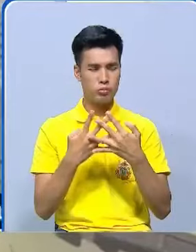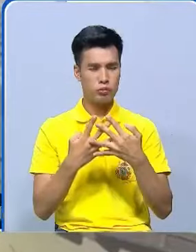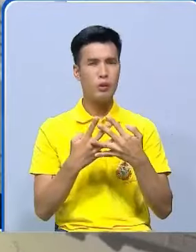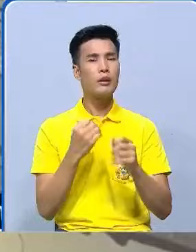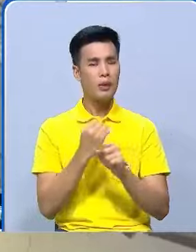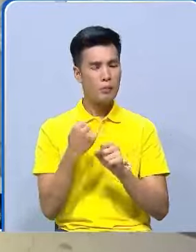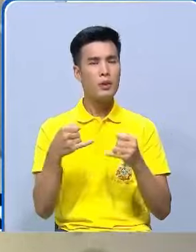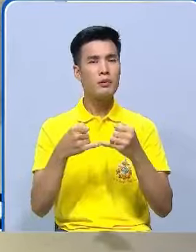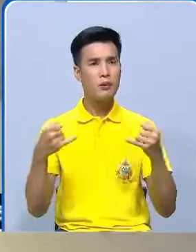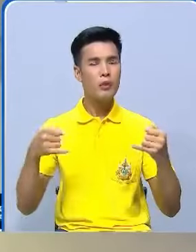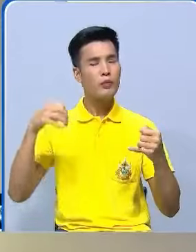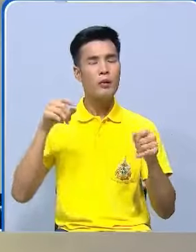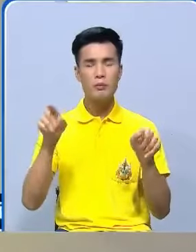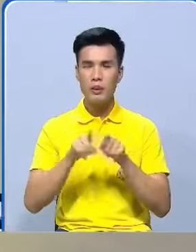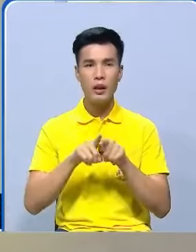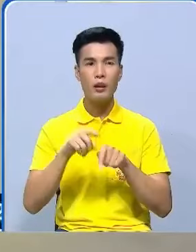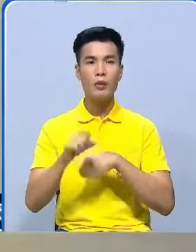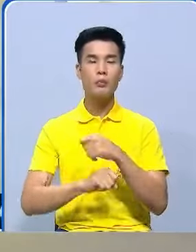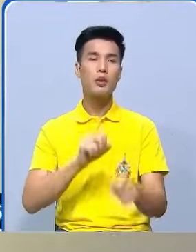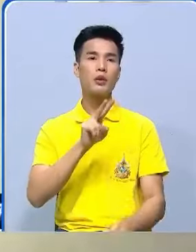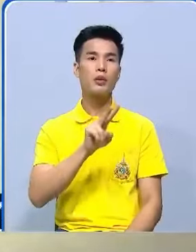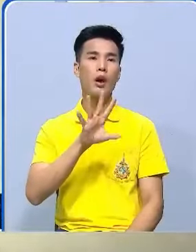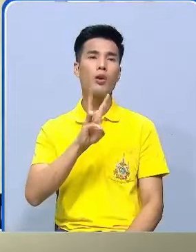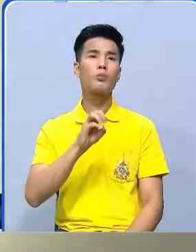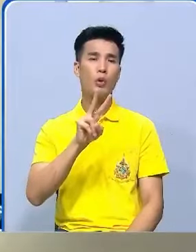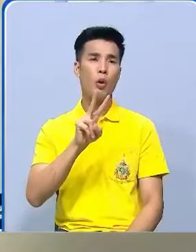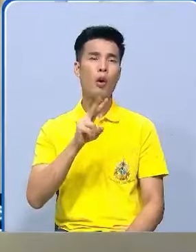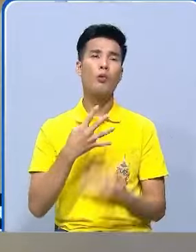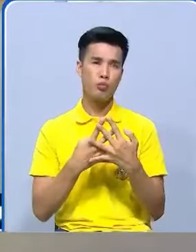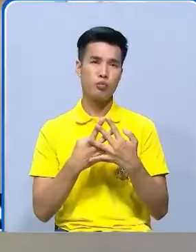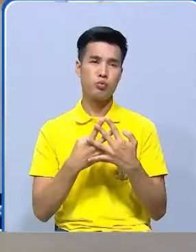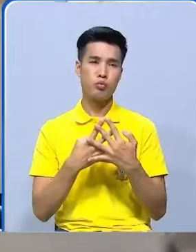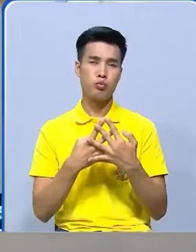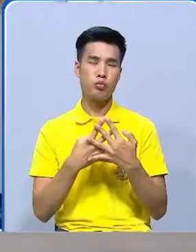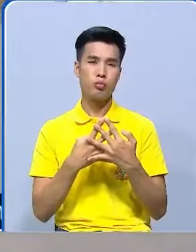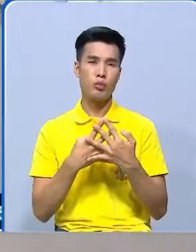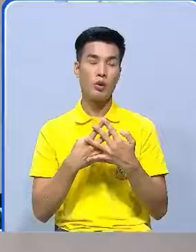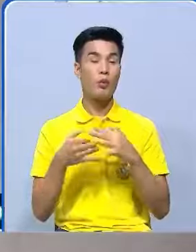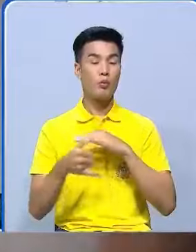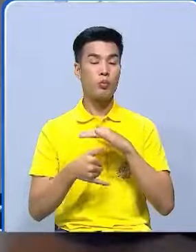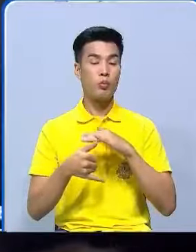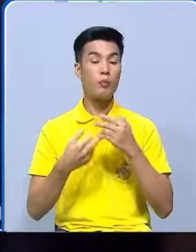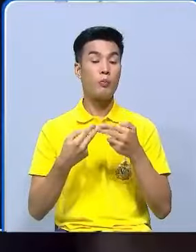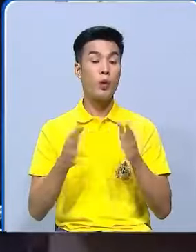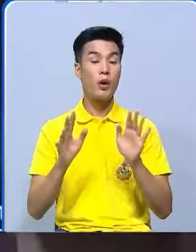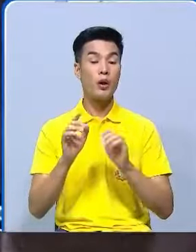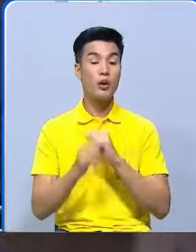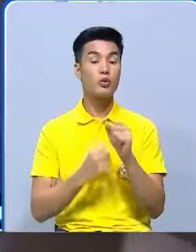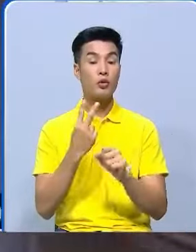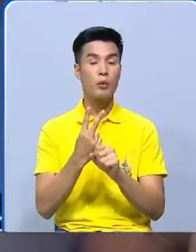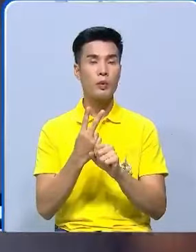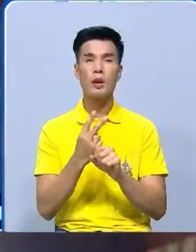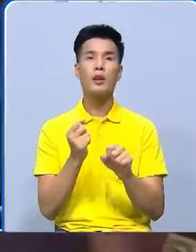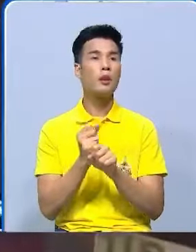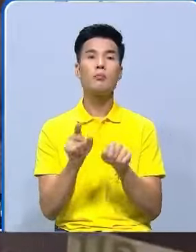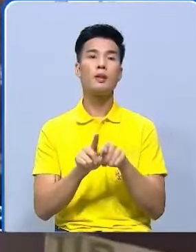ายไฟตั้งแต่ปี62 อันนี้ก็ไม่เข็ดเนาะ ไปติดคุกด้วยนะออกมาเมื่อ2ปีก่อนยังไม่เข็ดหลาบตระเวนก่อเหตุหลาย